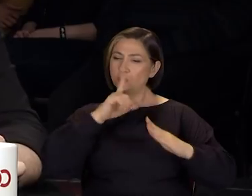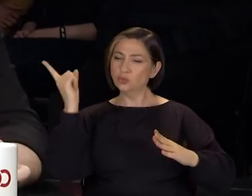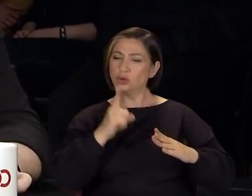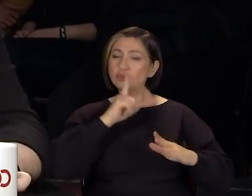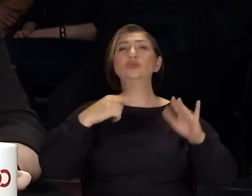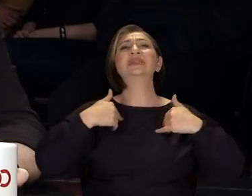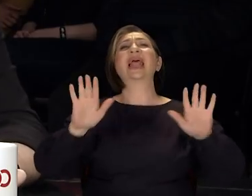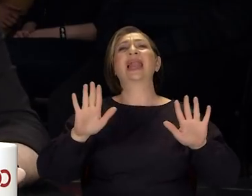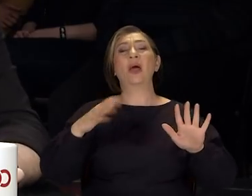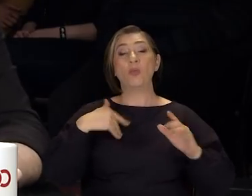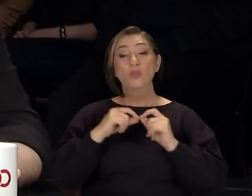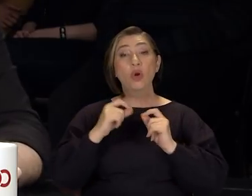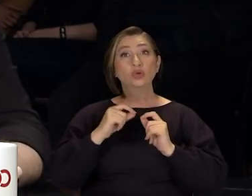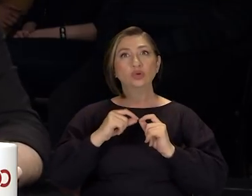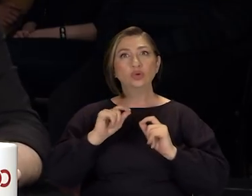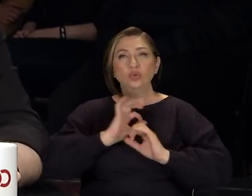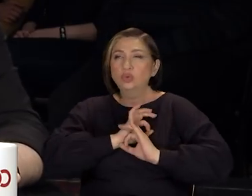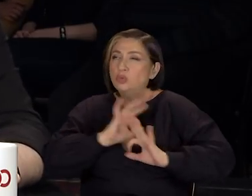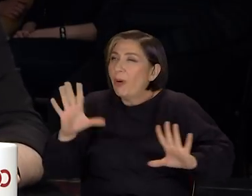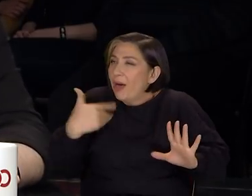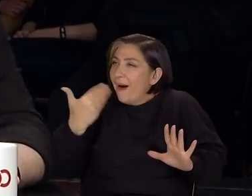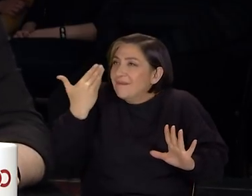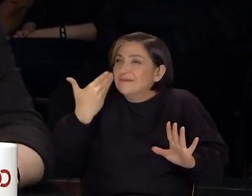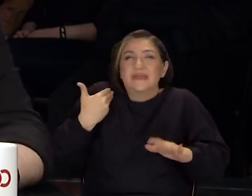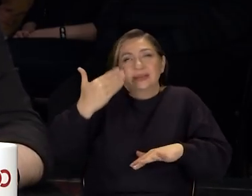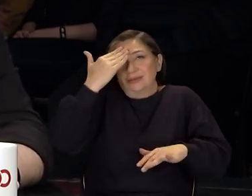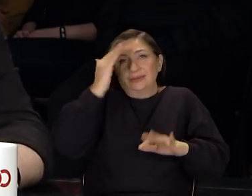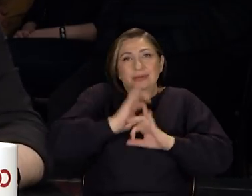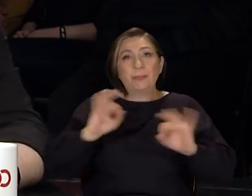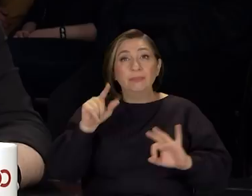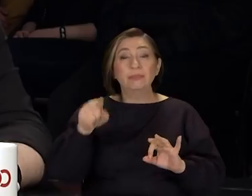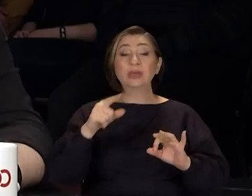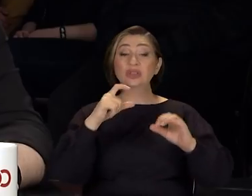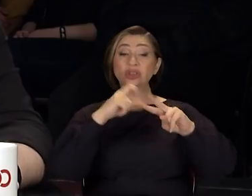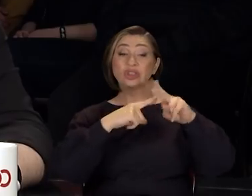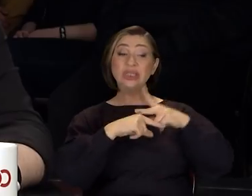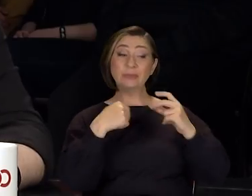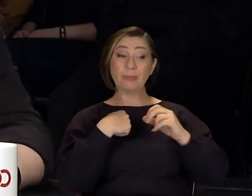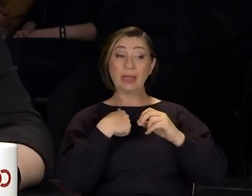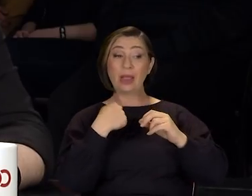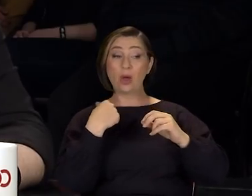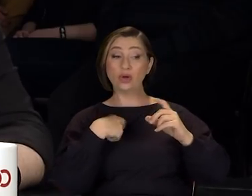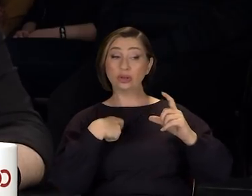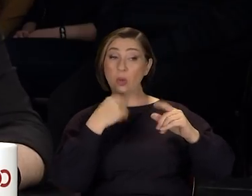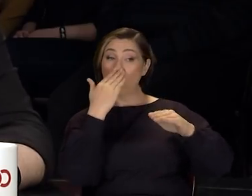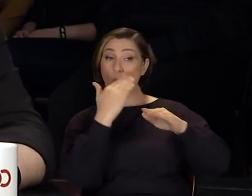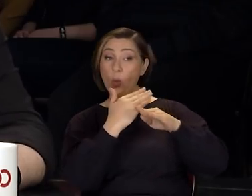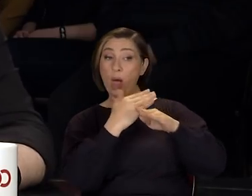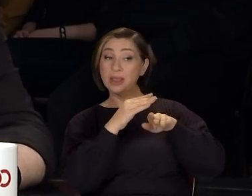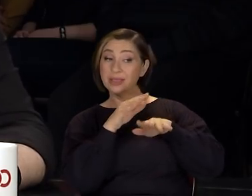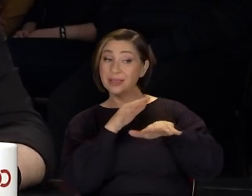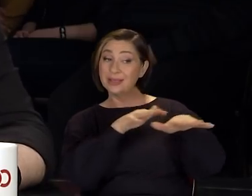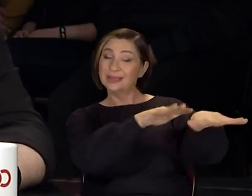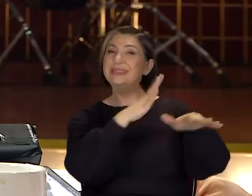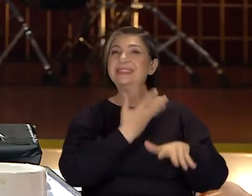blues dinleyicisiyim. Sıkı bir blues dinleyicisiyim. Cazın özel ve bana uyan kollarını